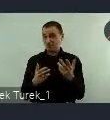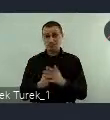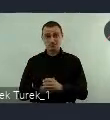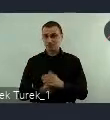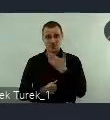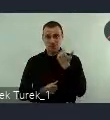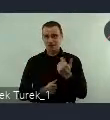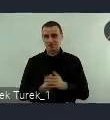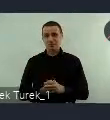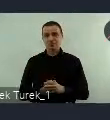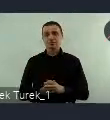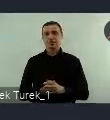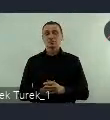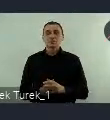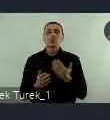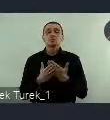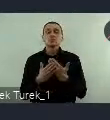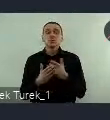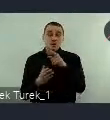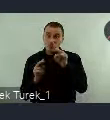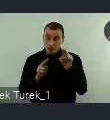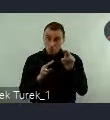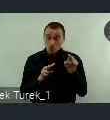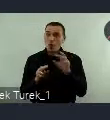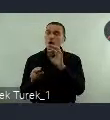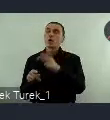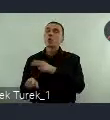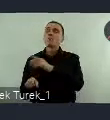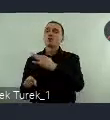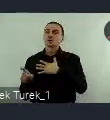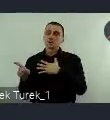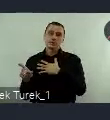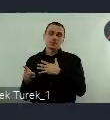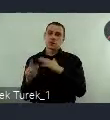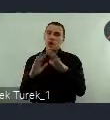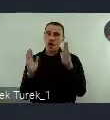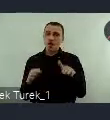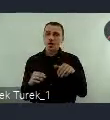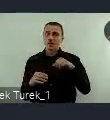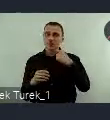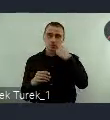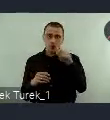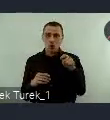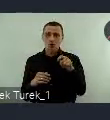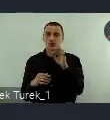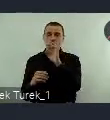to będzie wszystko podlegało urzędowi hale sportowe baseny póki są miejskie